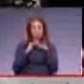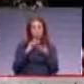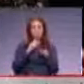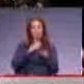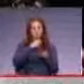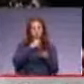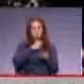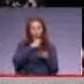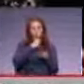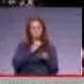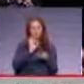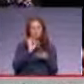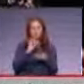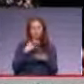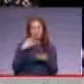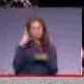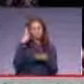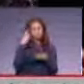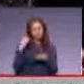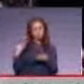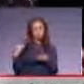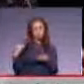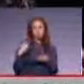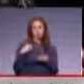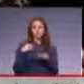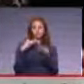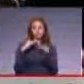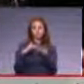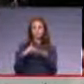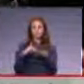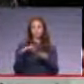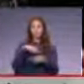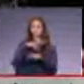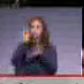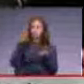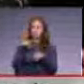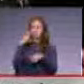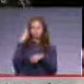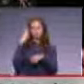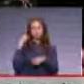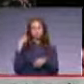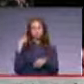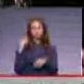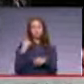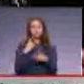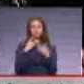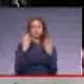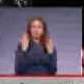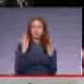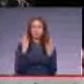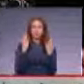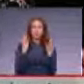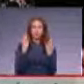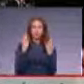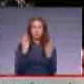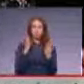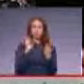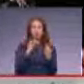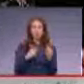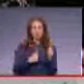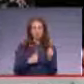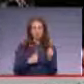ده، عشان دي حاجة هتسعدني وتسعدك وتسعدهم هم كمان، وبتمنى من الناس اللي هي قلبها